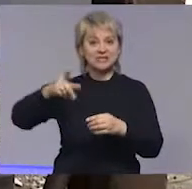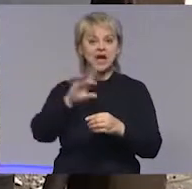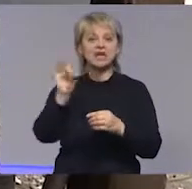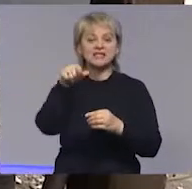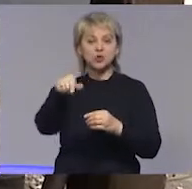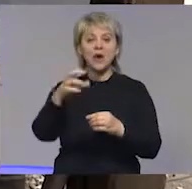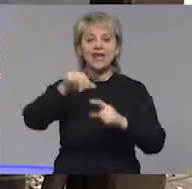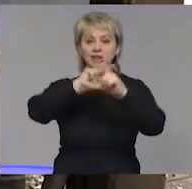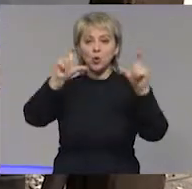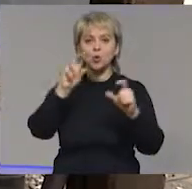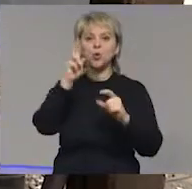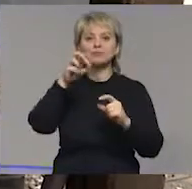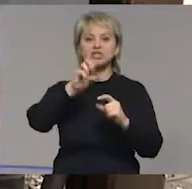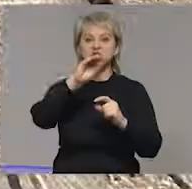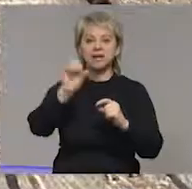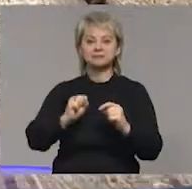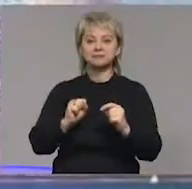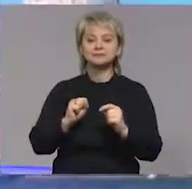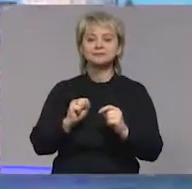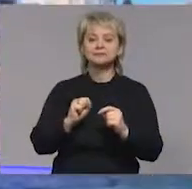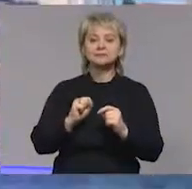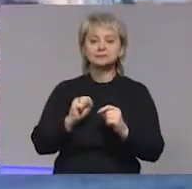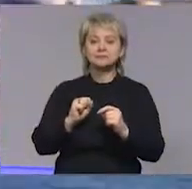ростовском этнокомплексе «Кумжа».